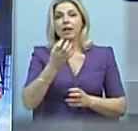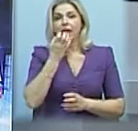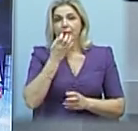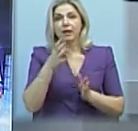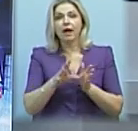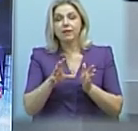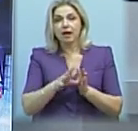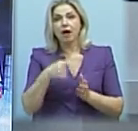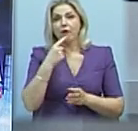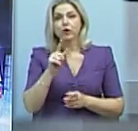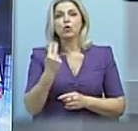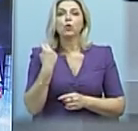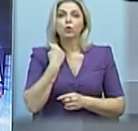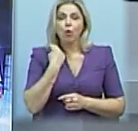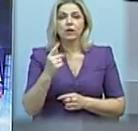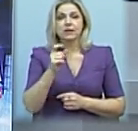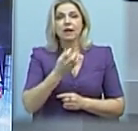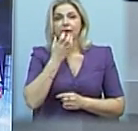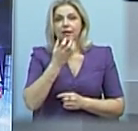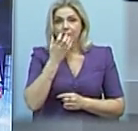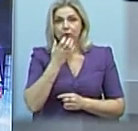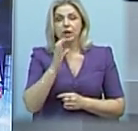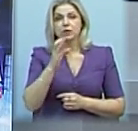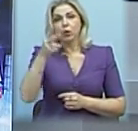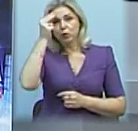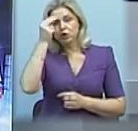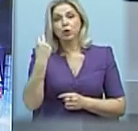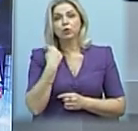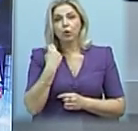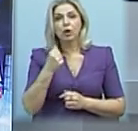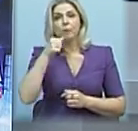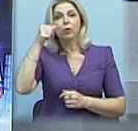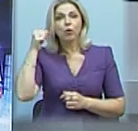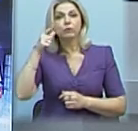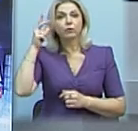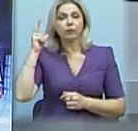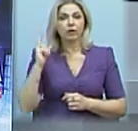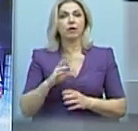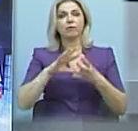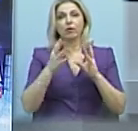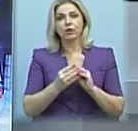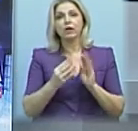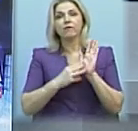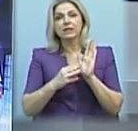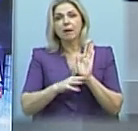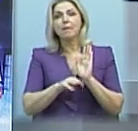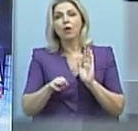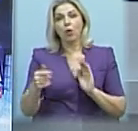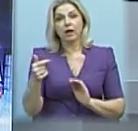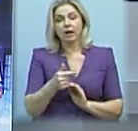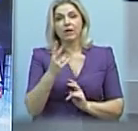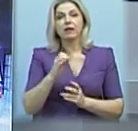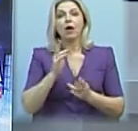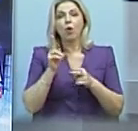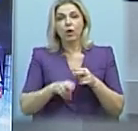що борг мешканців будинків за теплопостачання з урахуванням боргів минулих років складає понад 80 мільйонів гривень. Станом на